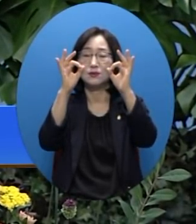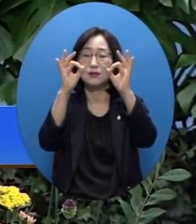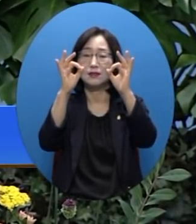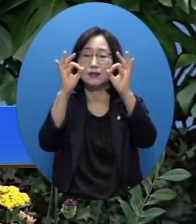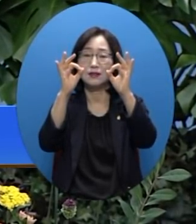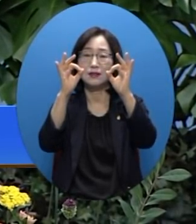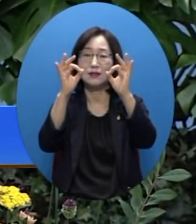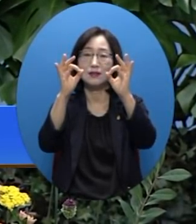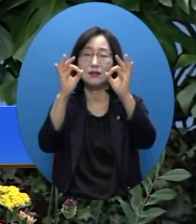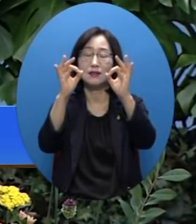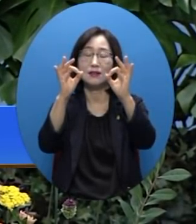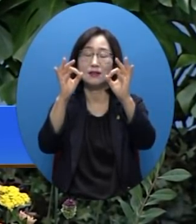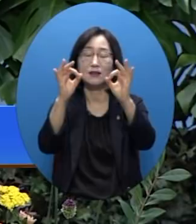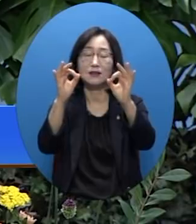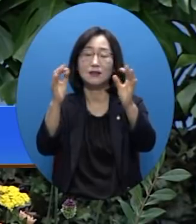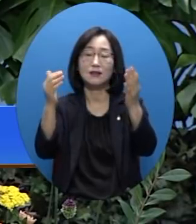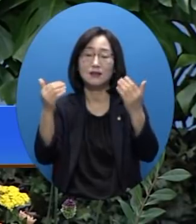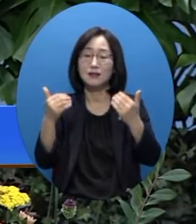보이도다.